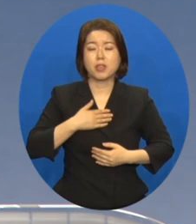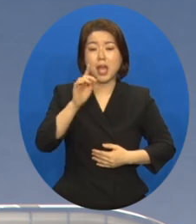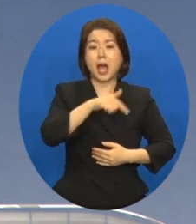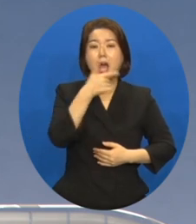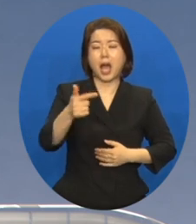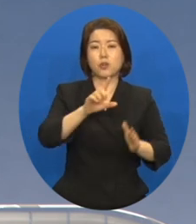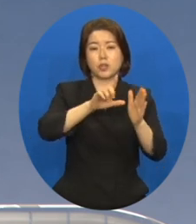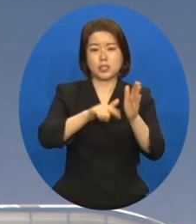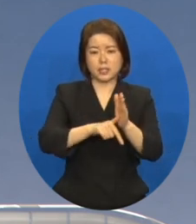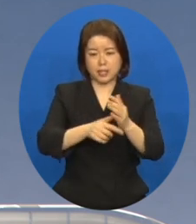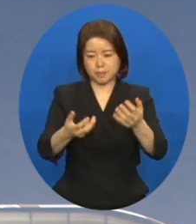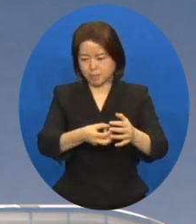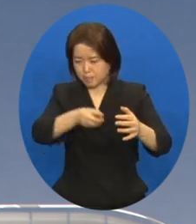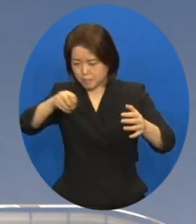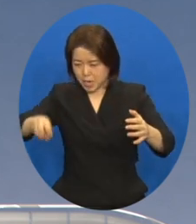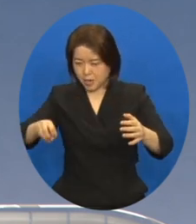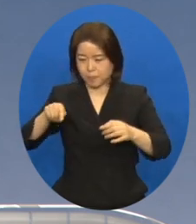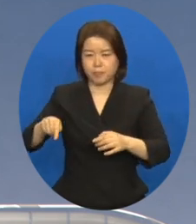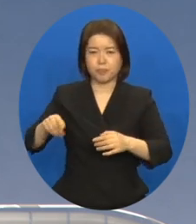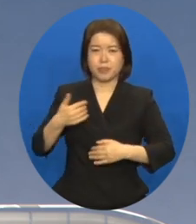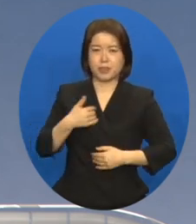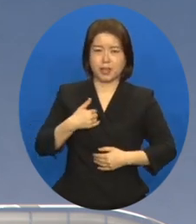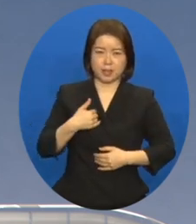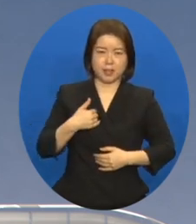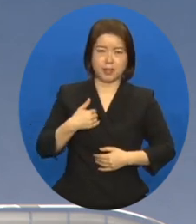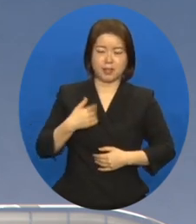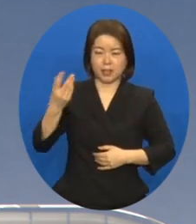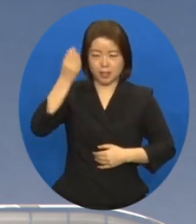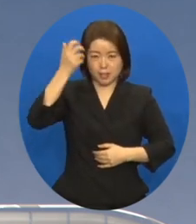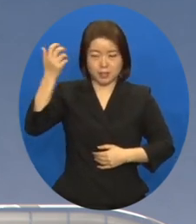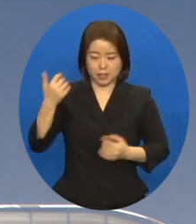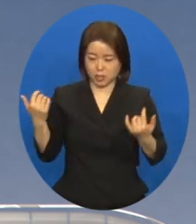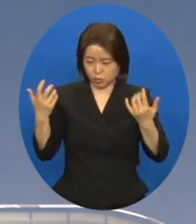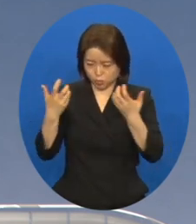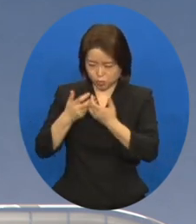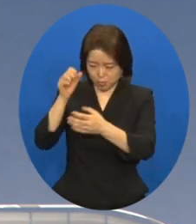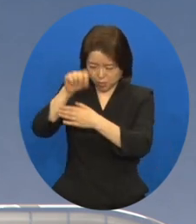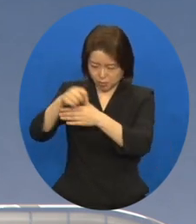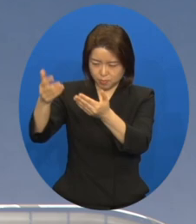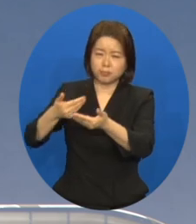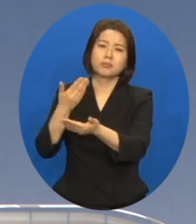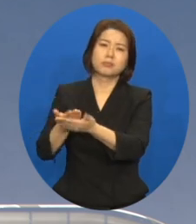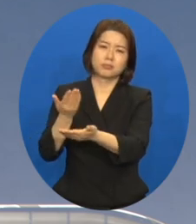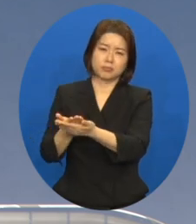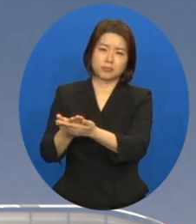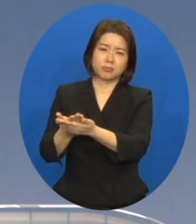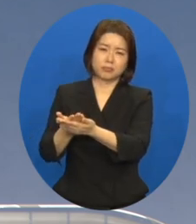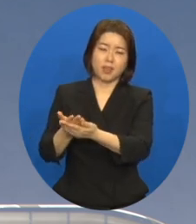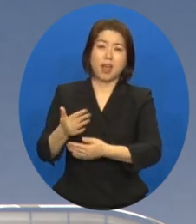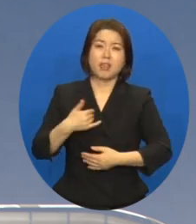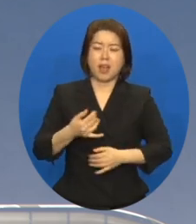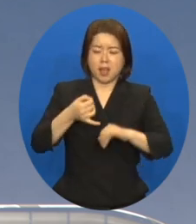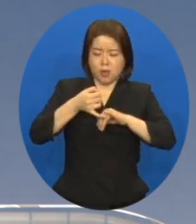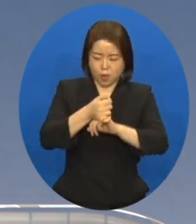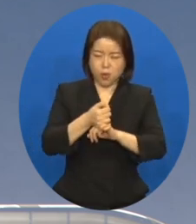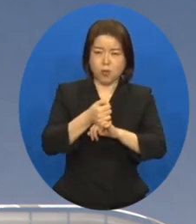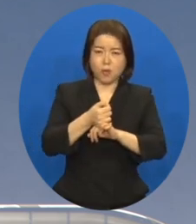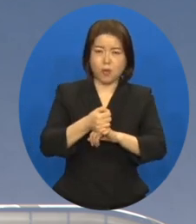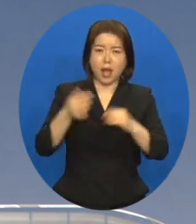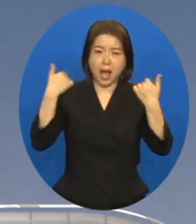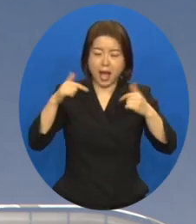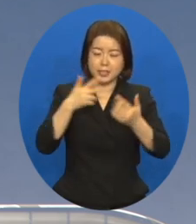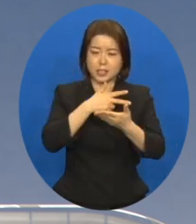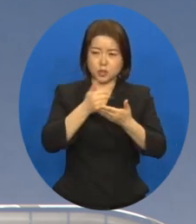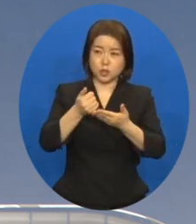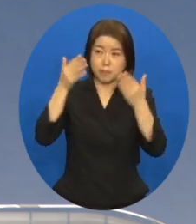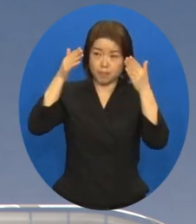시간을 구별해서 주님, 제게 성령의 충만함을 주세요. 제가 반드시 항상